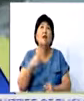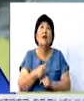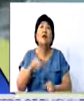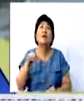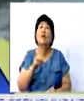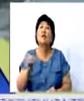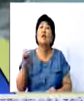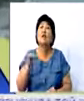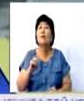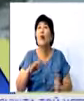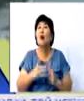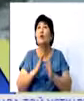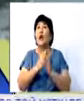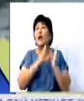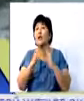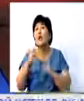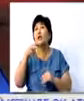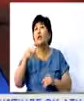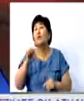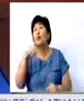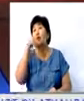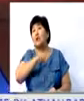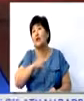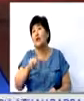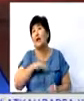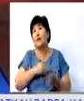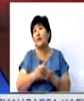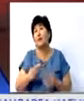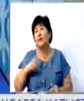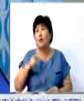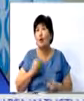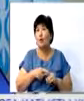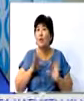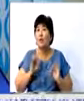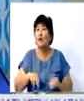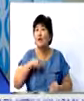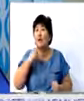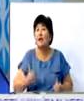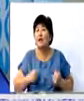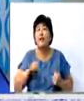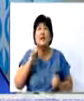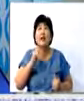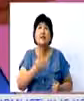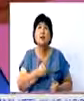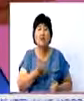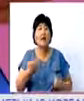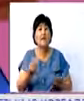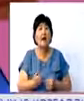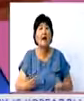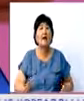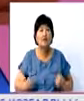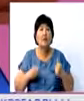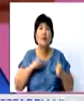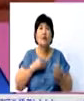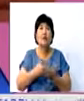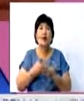Жансұлу Ешімова. Аудандық кітапханада 2014 жылдан бері қызмет жасайтын маман, бұл ынталандыру әрбір жастың қызығушылығын арттырып, жаңа серпінмен қызмет